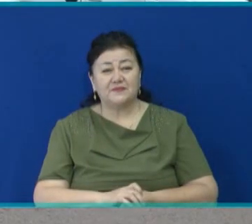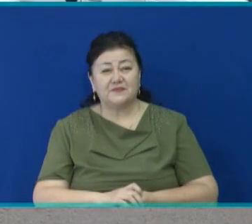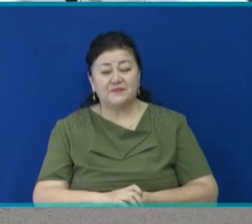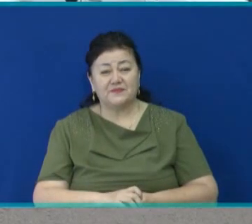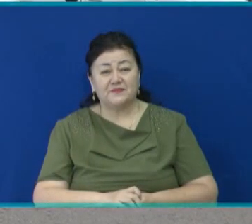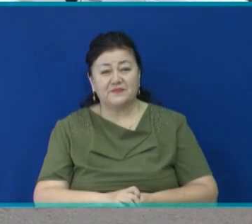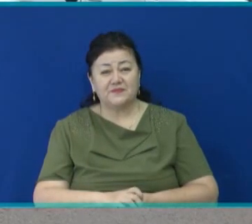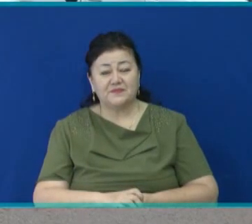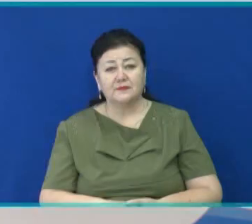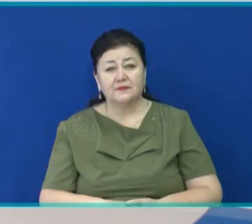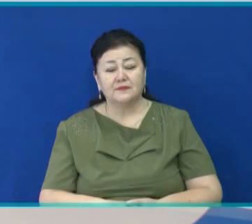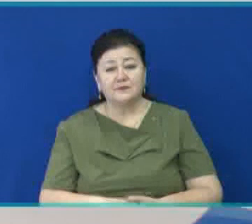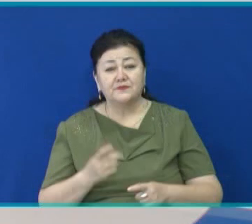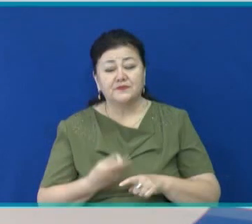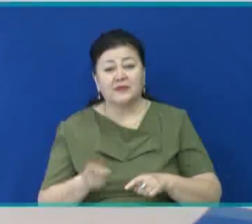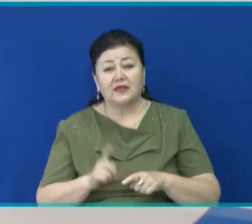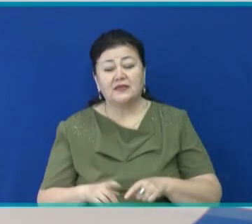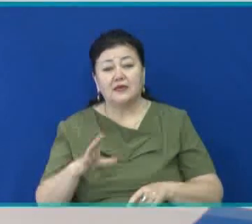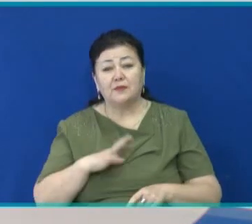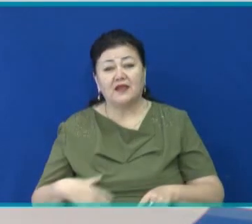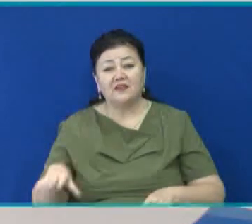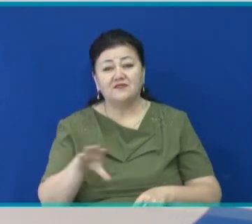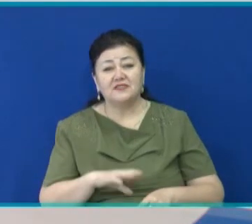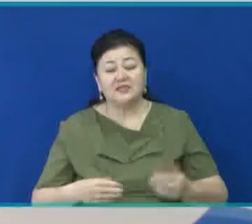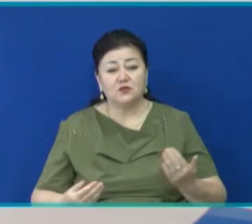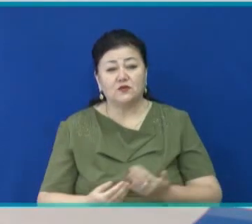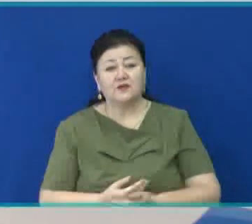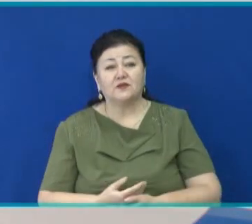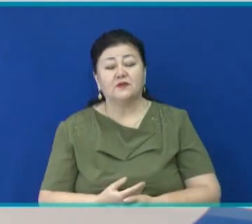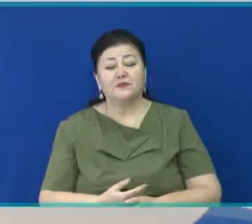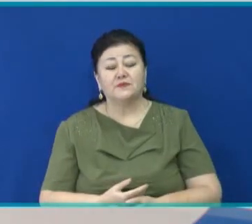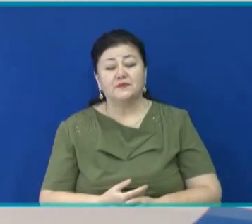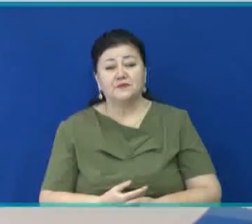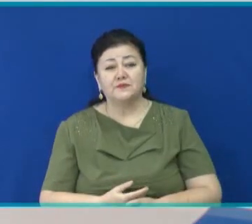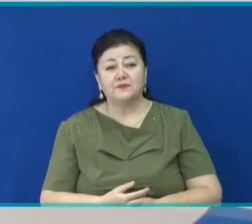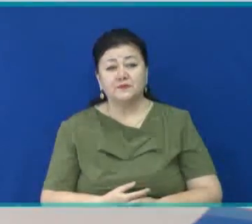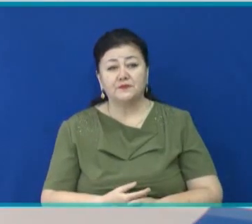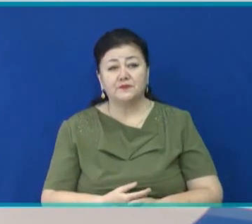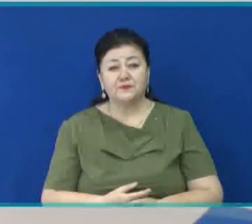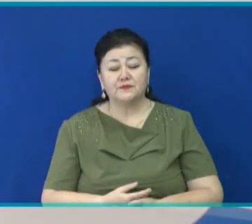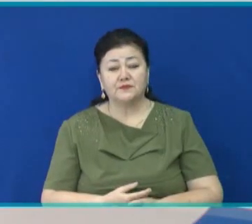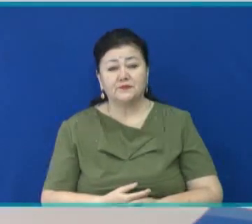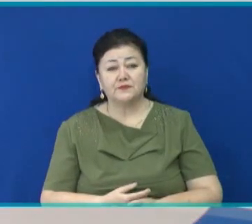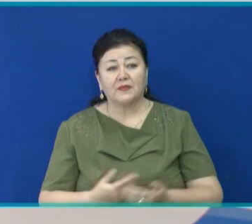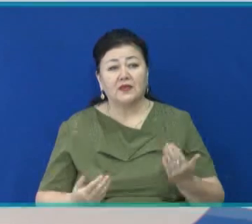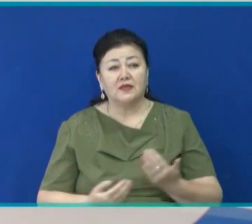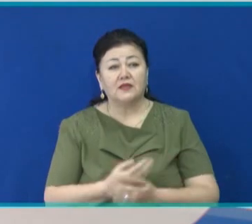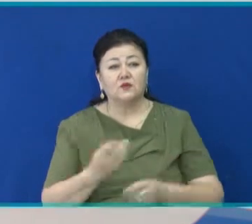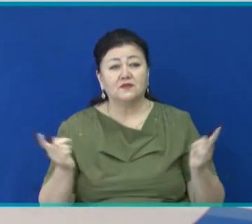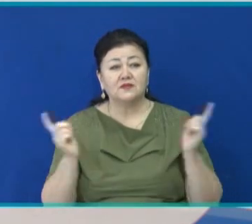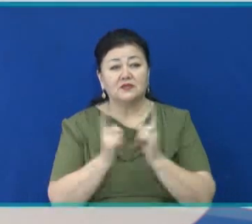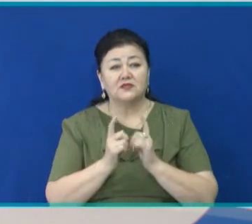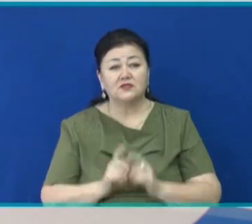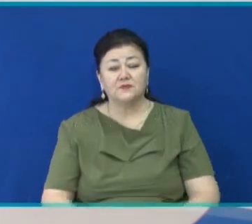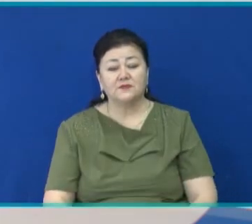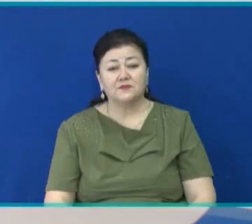Тернов. Телеканал «Семей». И это были все новости к этому часу. С вами был Ярослав Дюсюмбеков, сурдоперевод Жангуль Жунусова. До новых встреч!